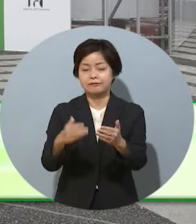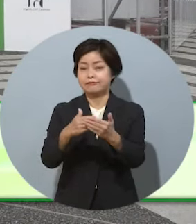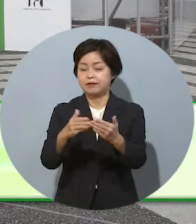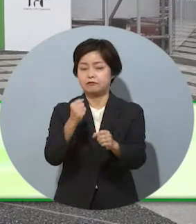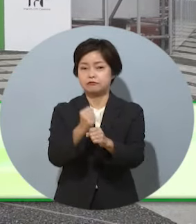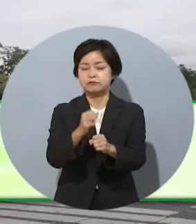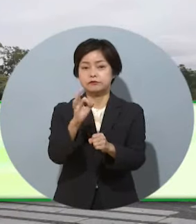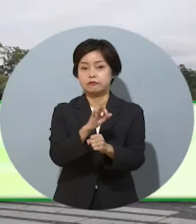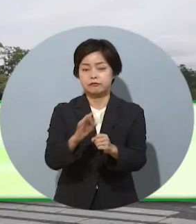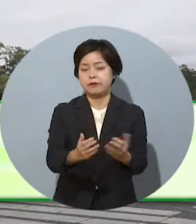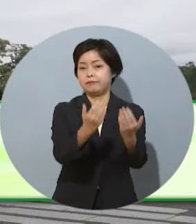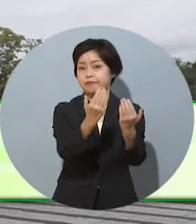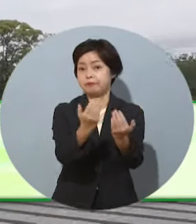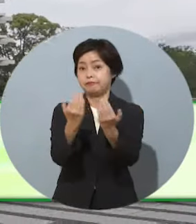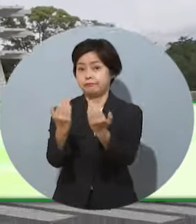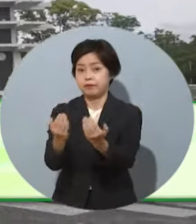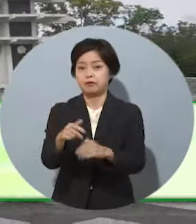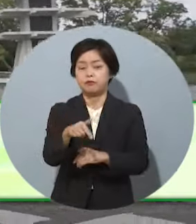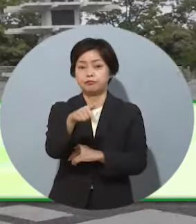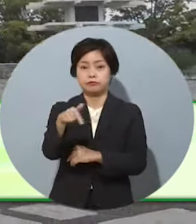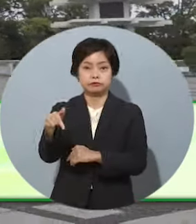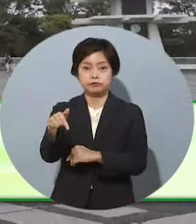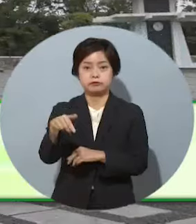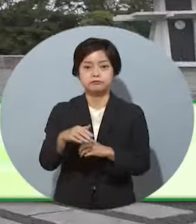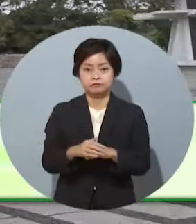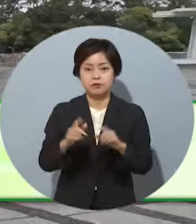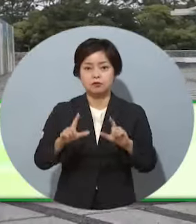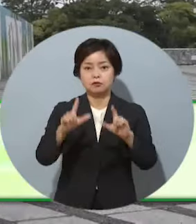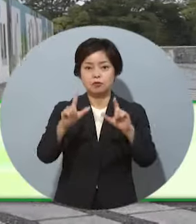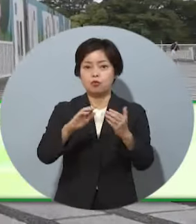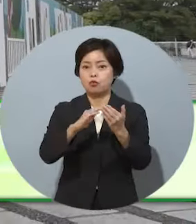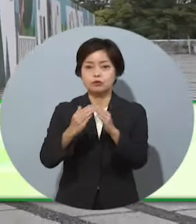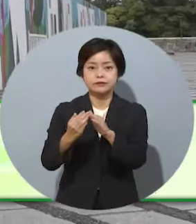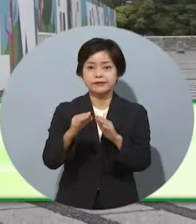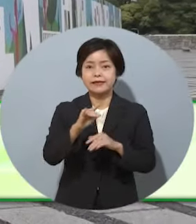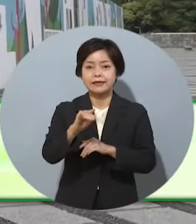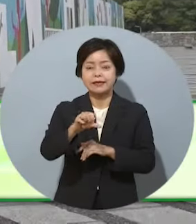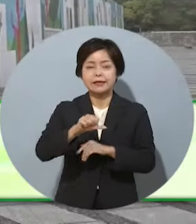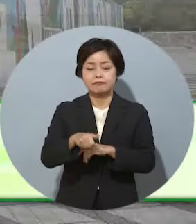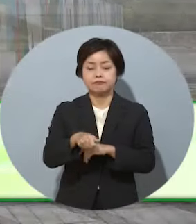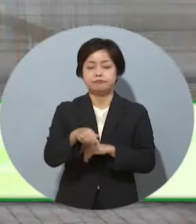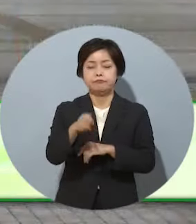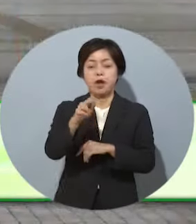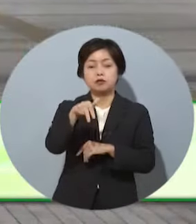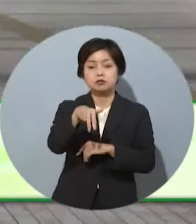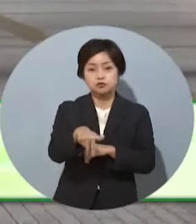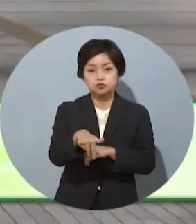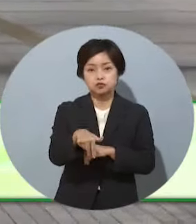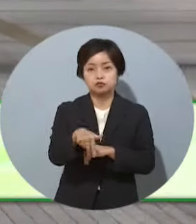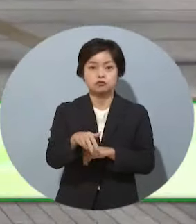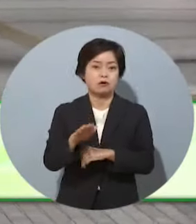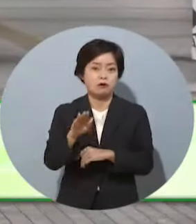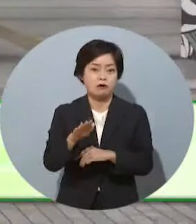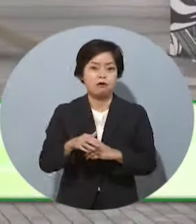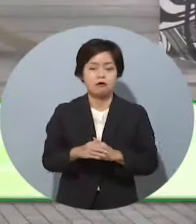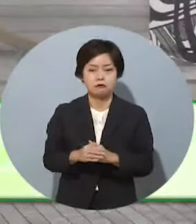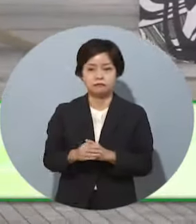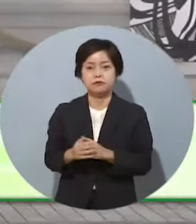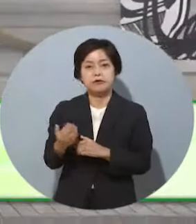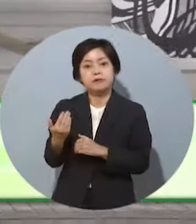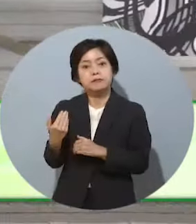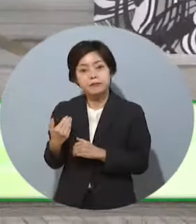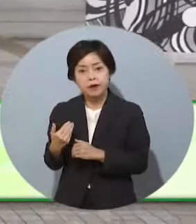文化プロジェクト、東京シティキャンバスの駒沢オリンピック公園総合運動場に続